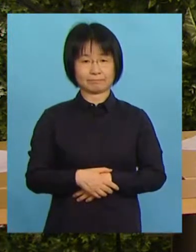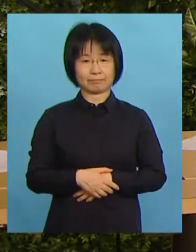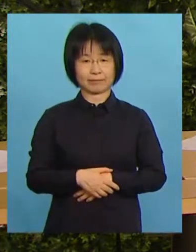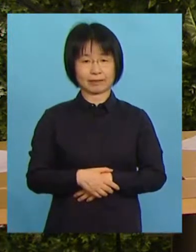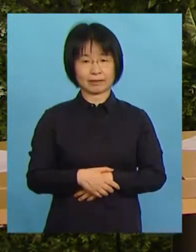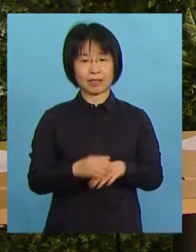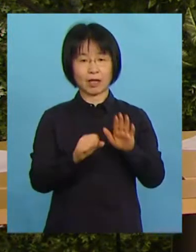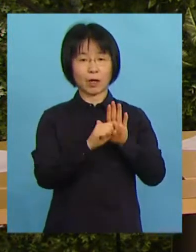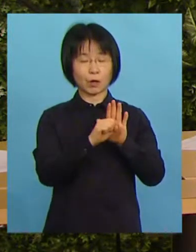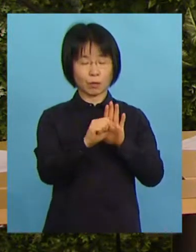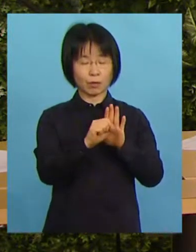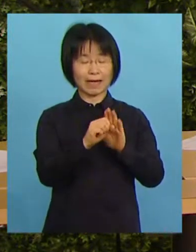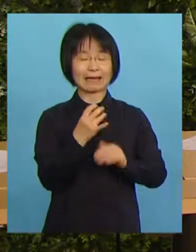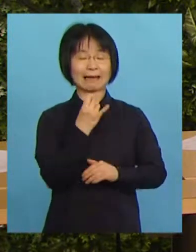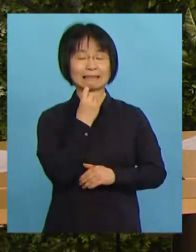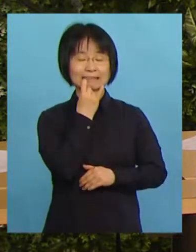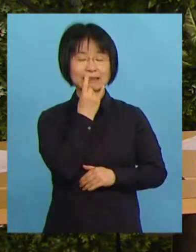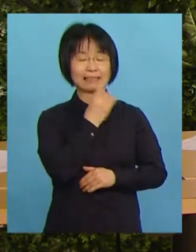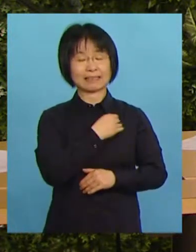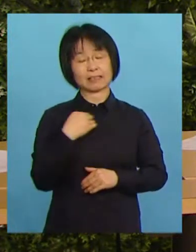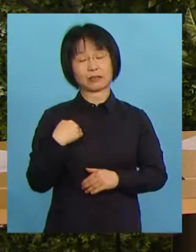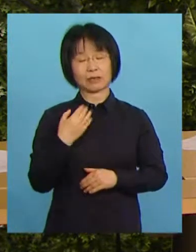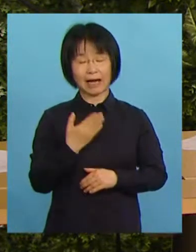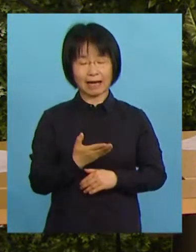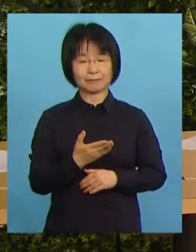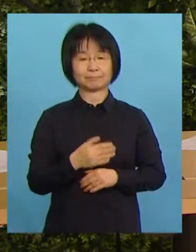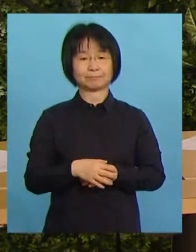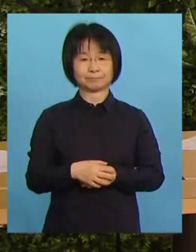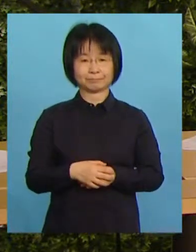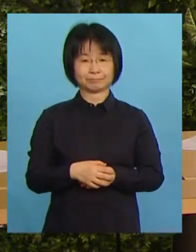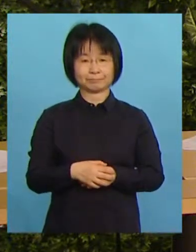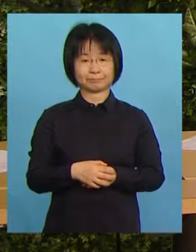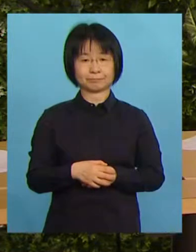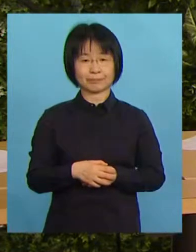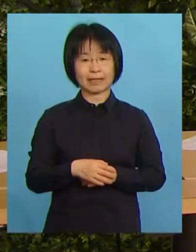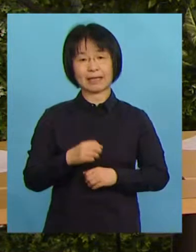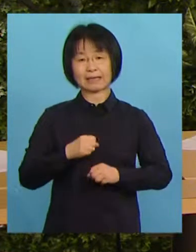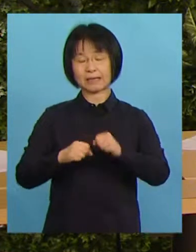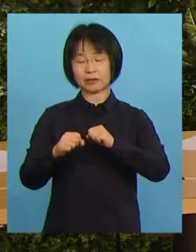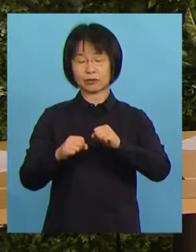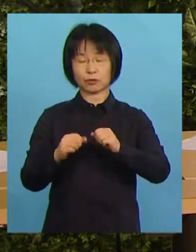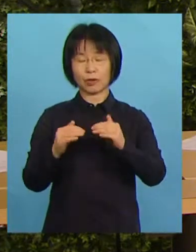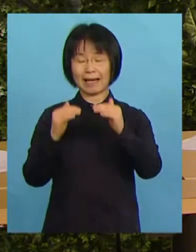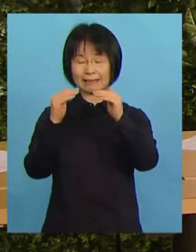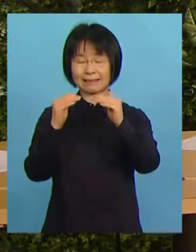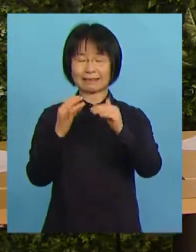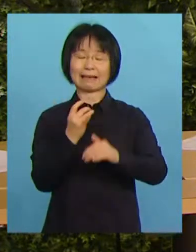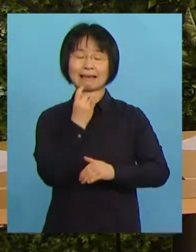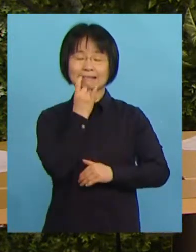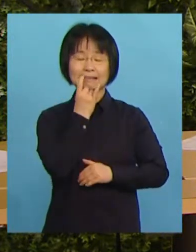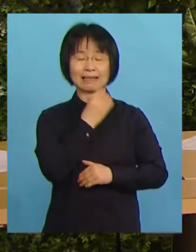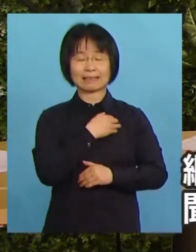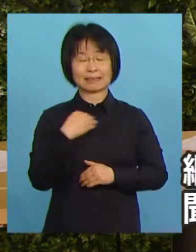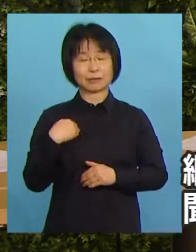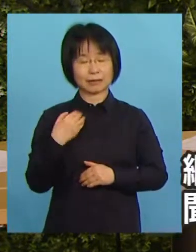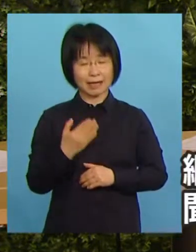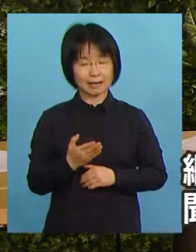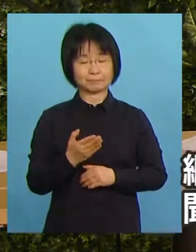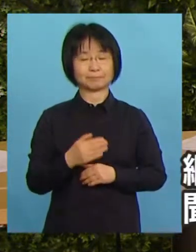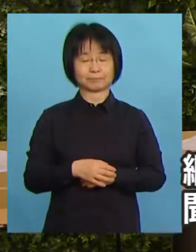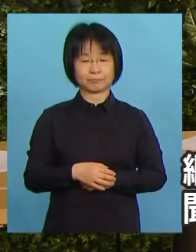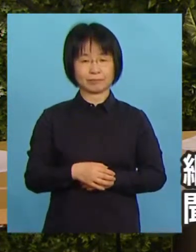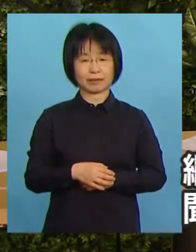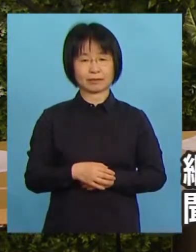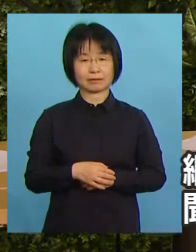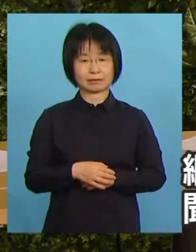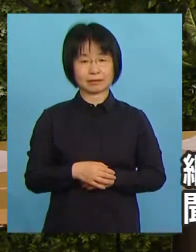がいづくりに対する効果が期待できる内容であるか、活動の発展が期待できる内容であるか、補助